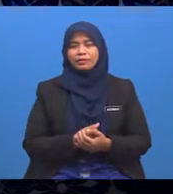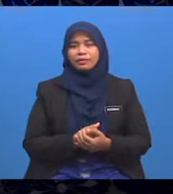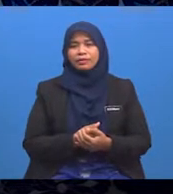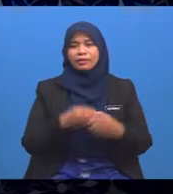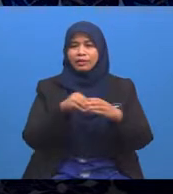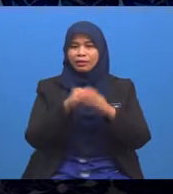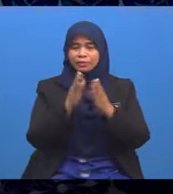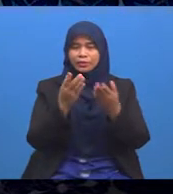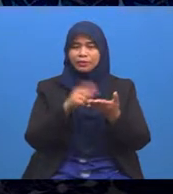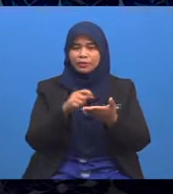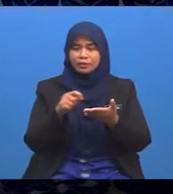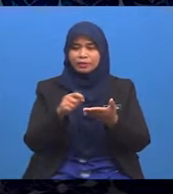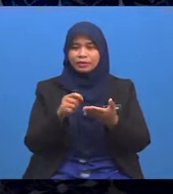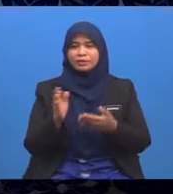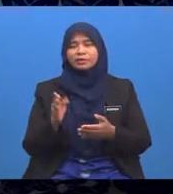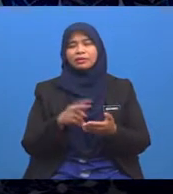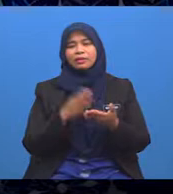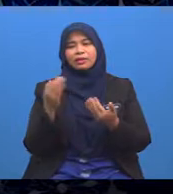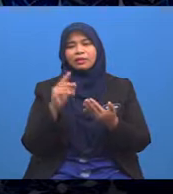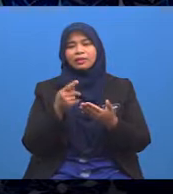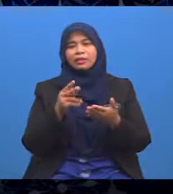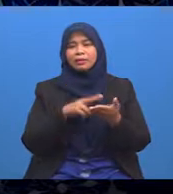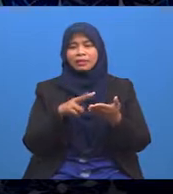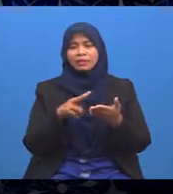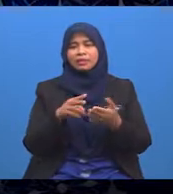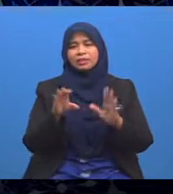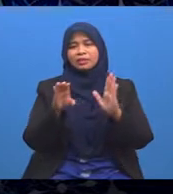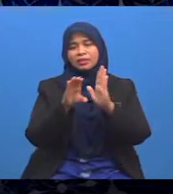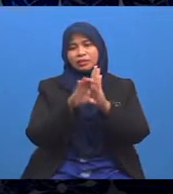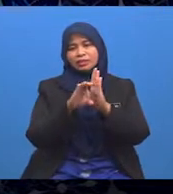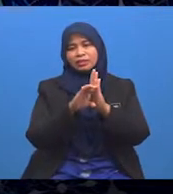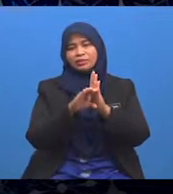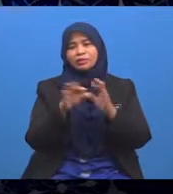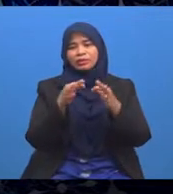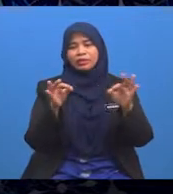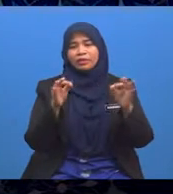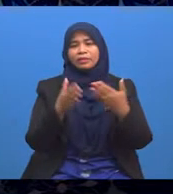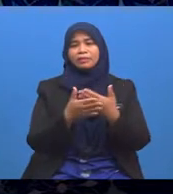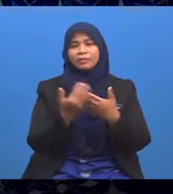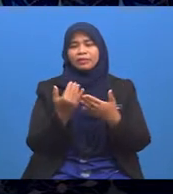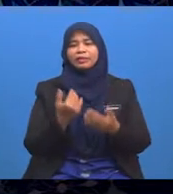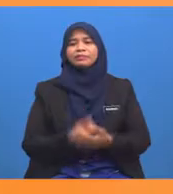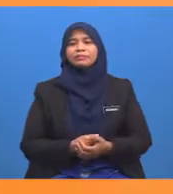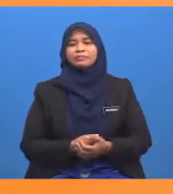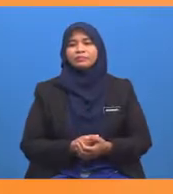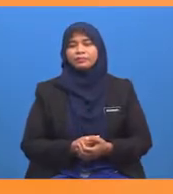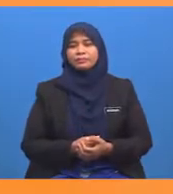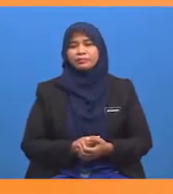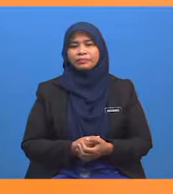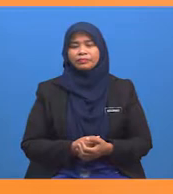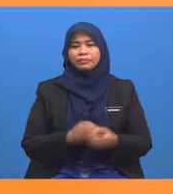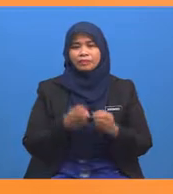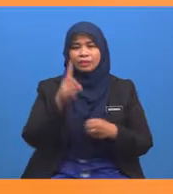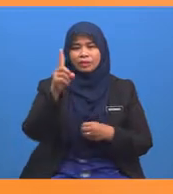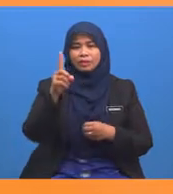tulis. Mari kita baca tiga contoh ayat mudah yang telah dibina oleh salah seorang rakan kamu. Yang